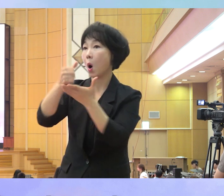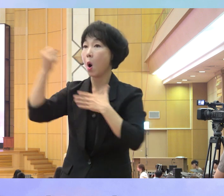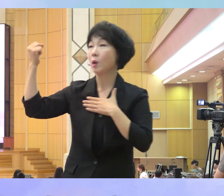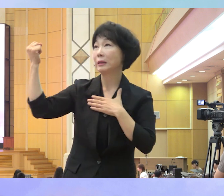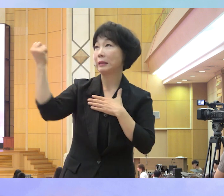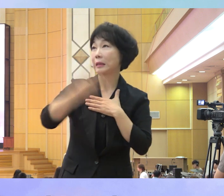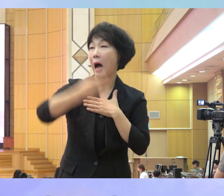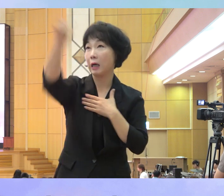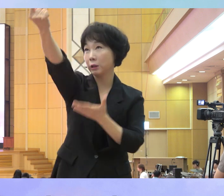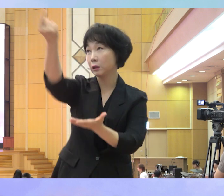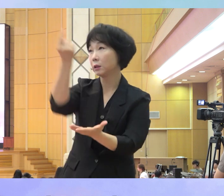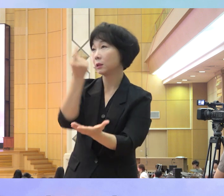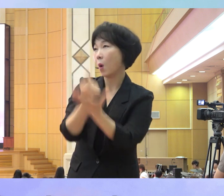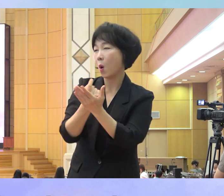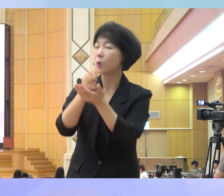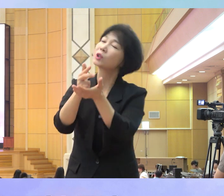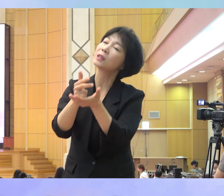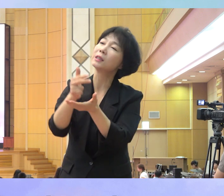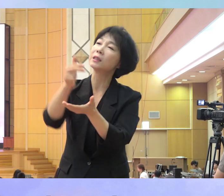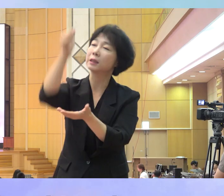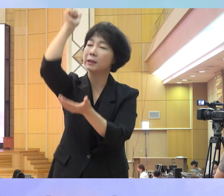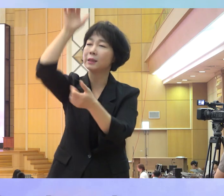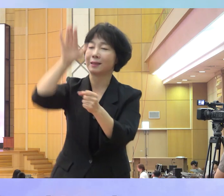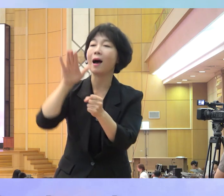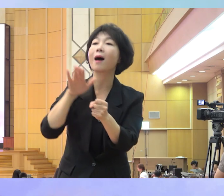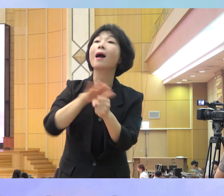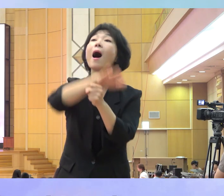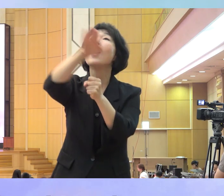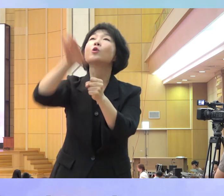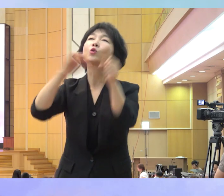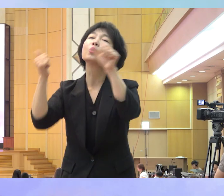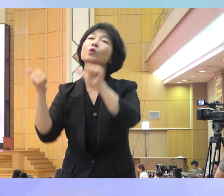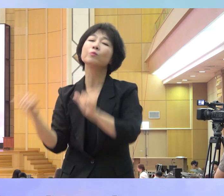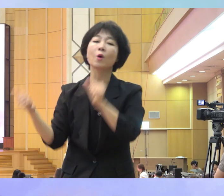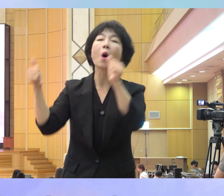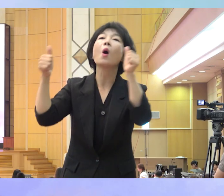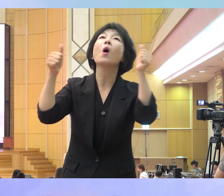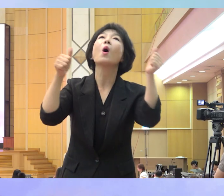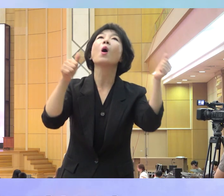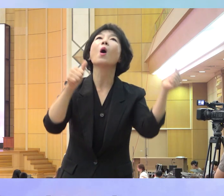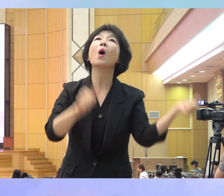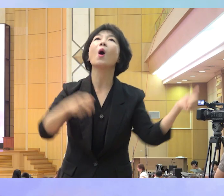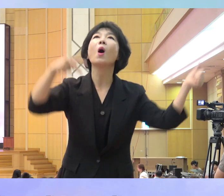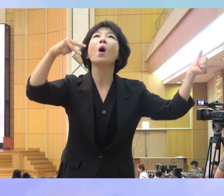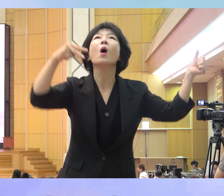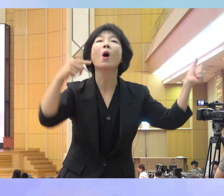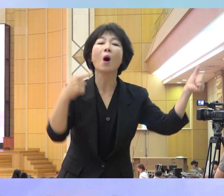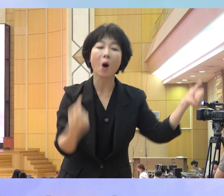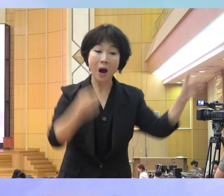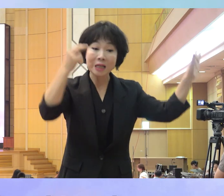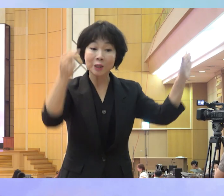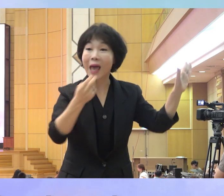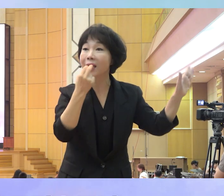그리스도 다시 오실 그 사랑 죽음도